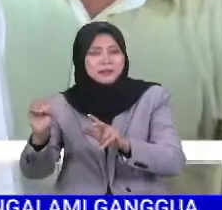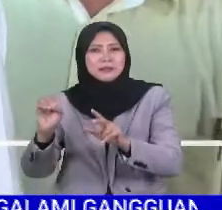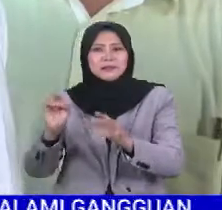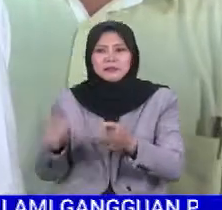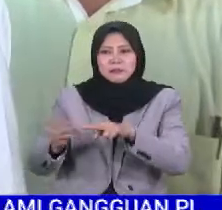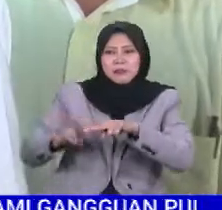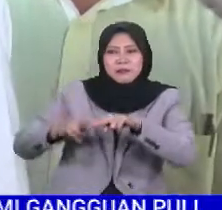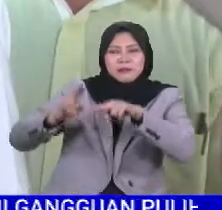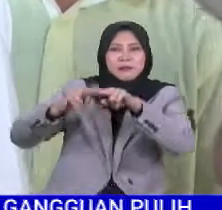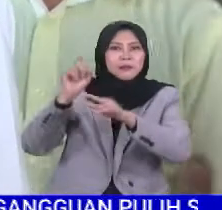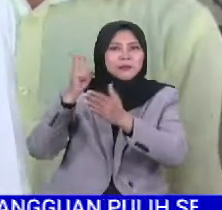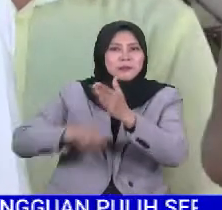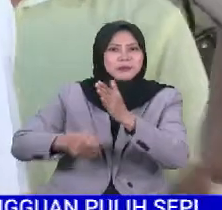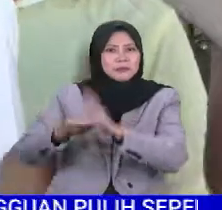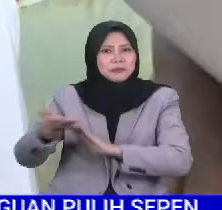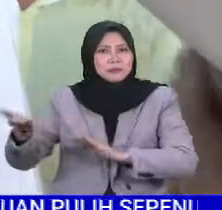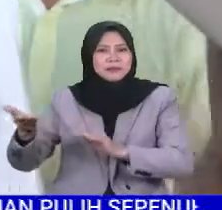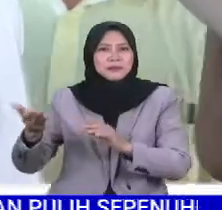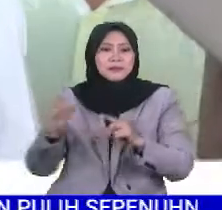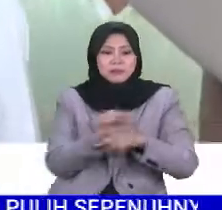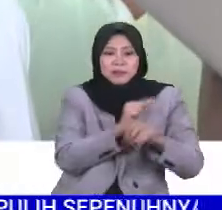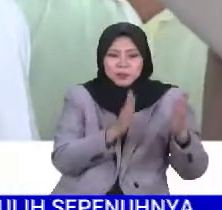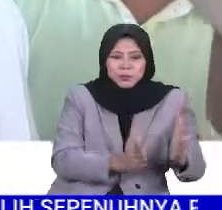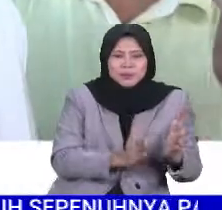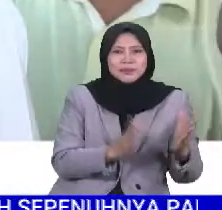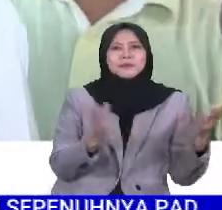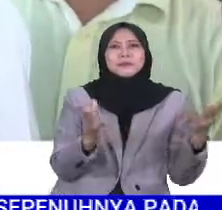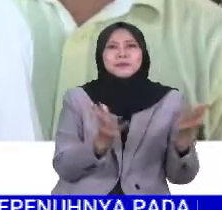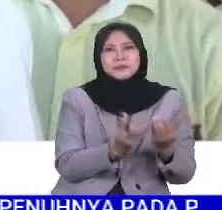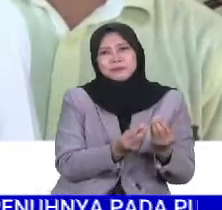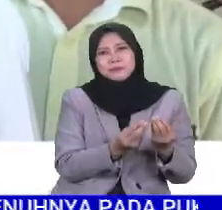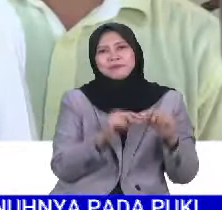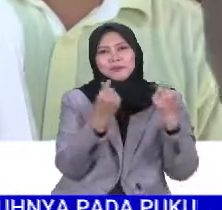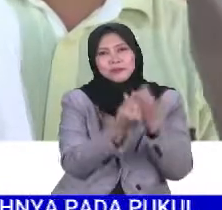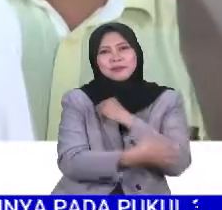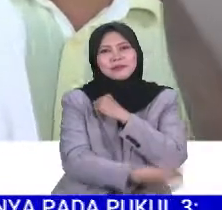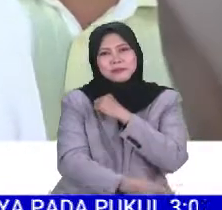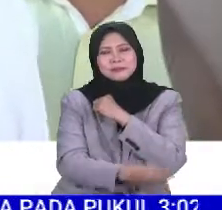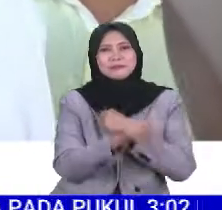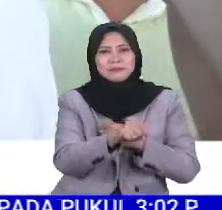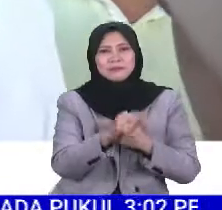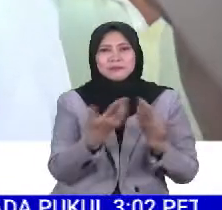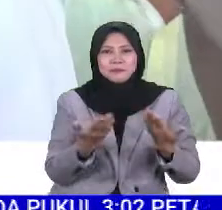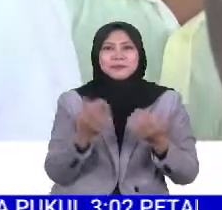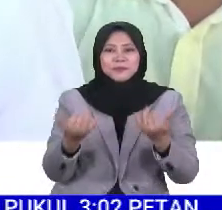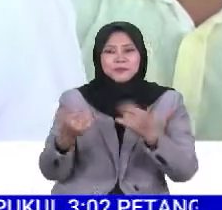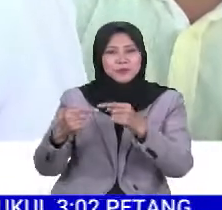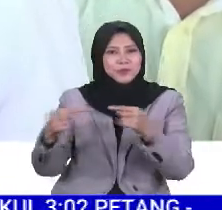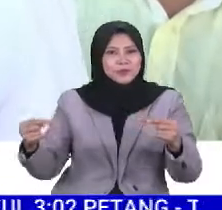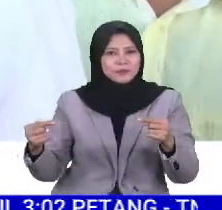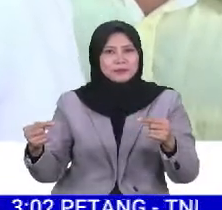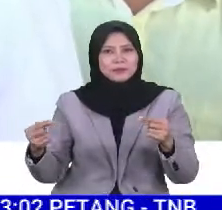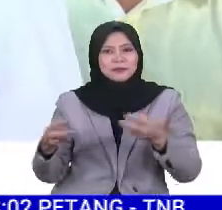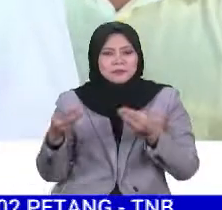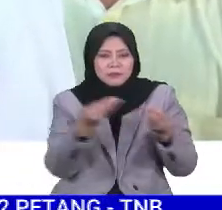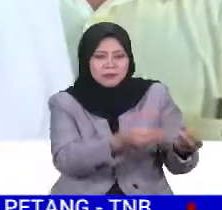menyebabkan kuasa beli pengguna tu jadi makin kecil. Terutamanya untuk kumpulan asnaf lah. Jadi sebab itulah kita ambil keputusan untuk kita